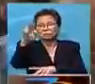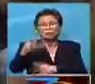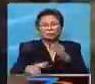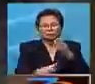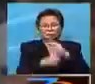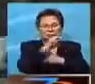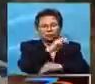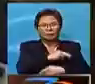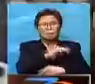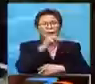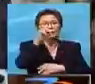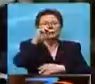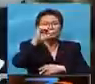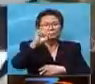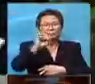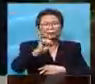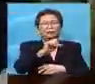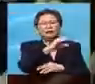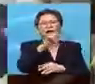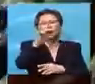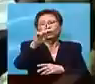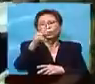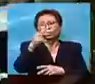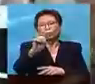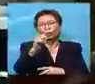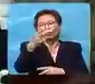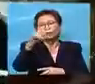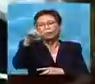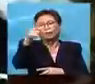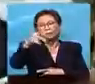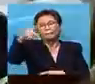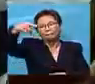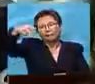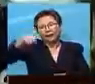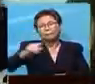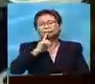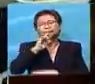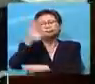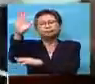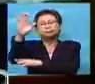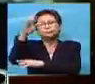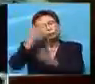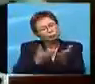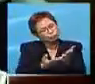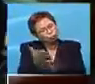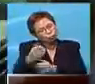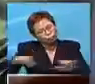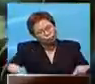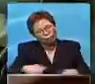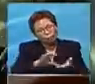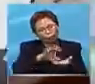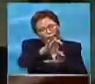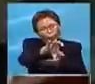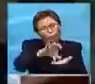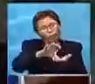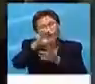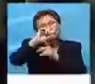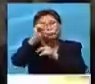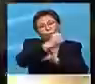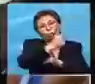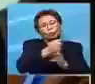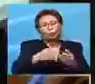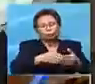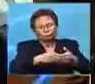Sanan dan Senator a kohilen pile Perdana Menteri memberi jaminan untuk terus melaksana rangkaian pelaburan sosial bagi